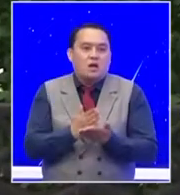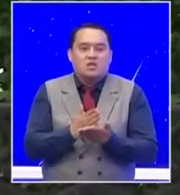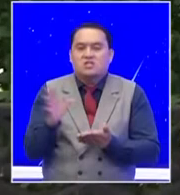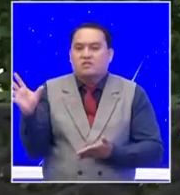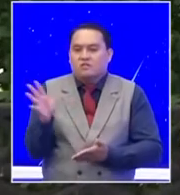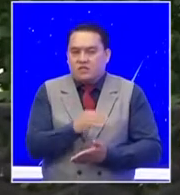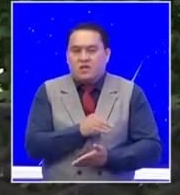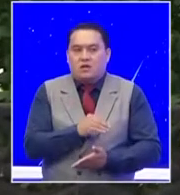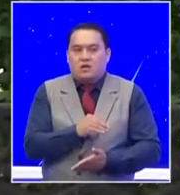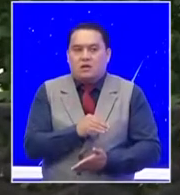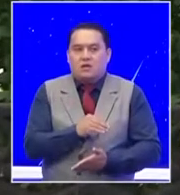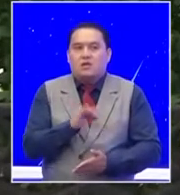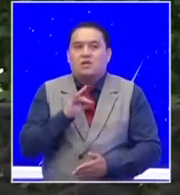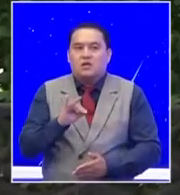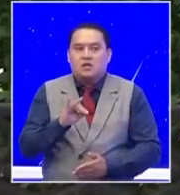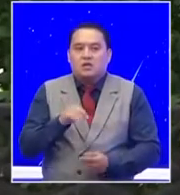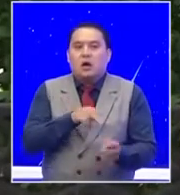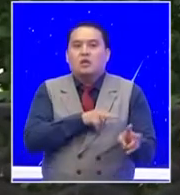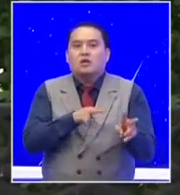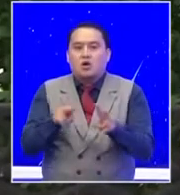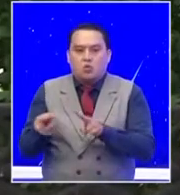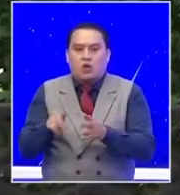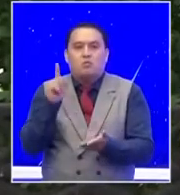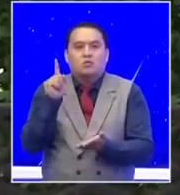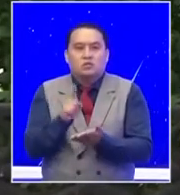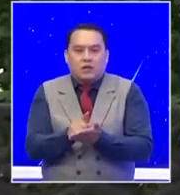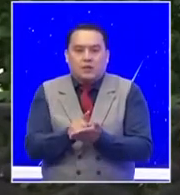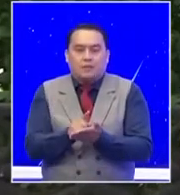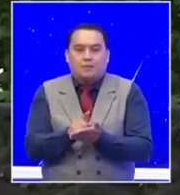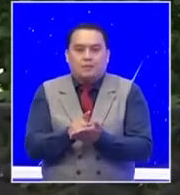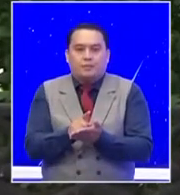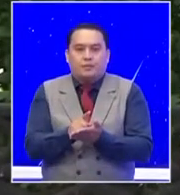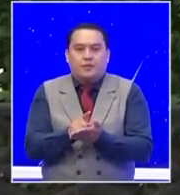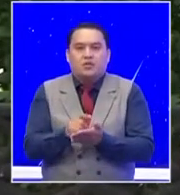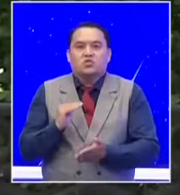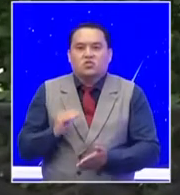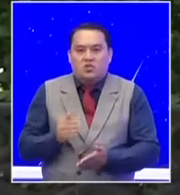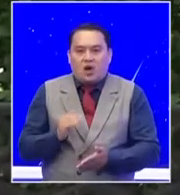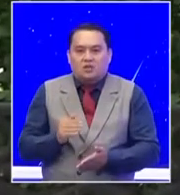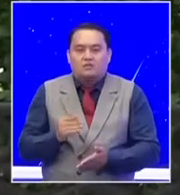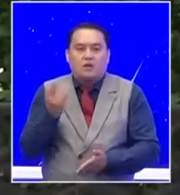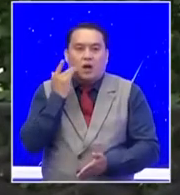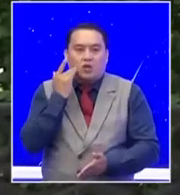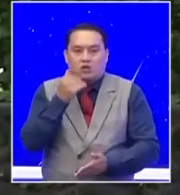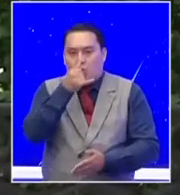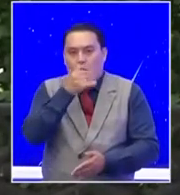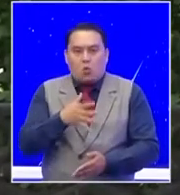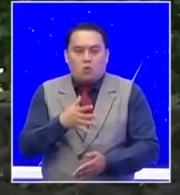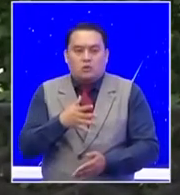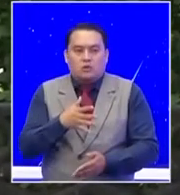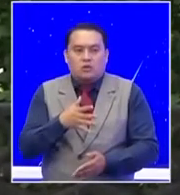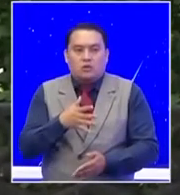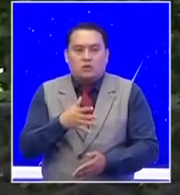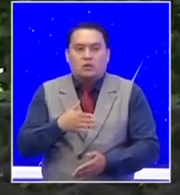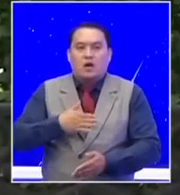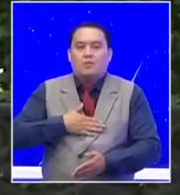абсолютно везде. И оно контролируется обязательно. А вот частная структура, к сожалению, они немного отталкивают